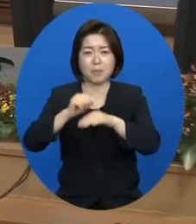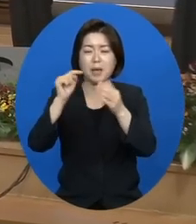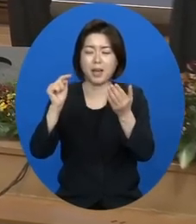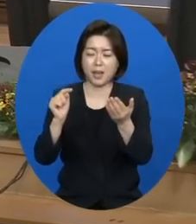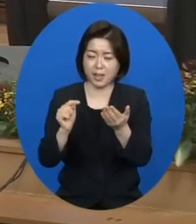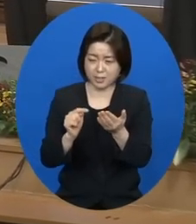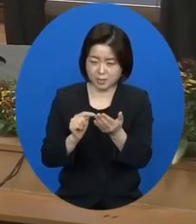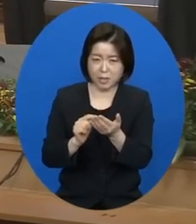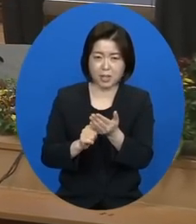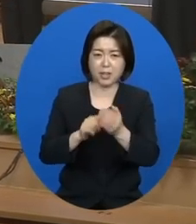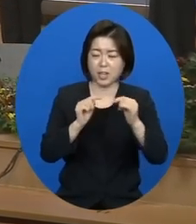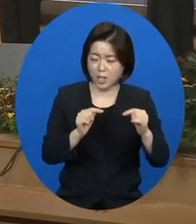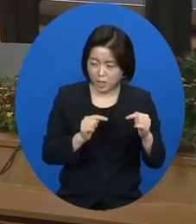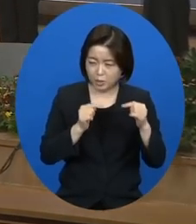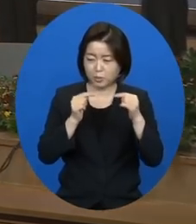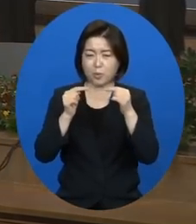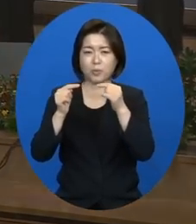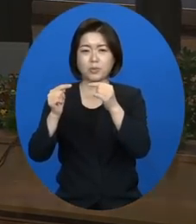주님의 마음에